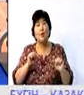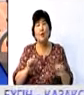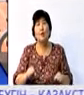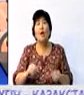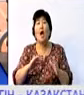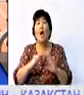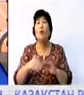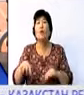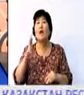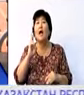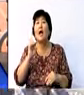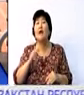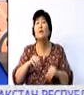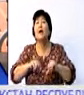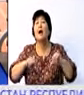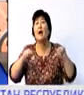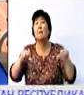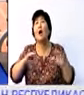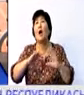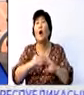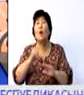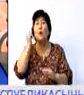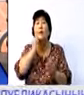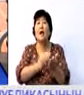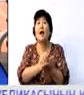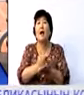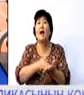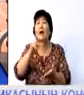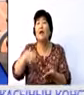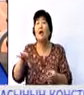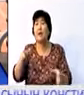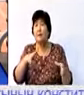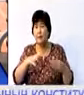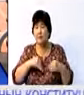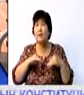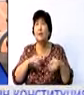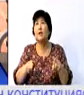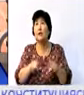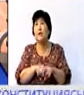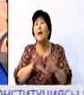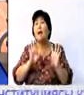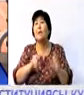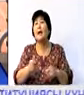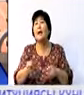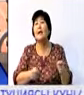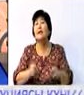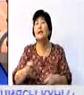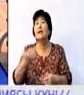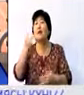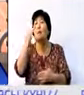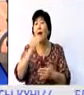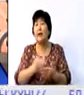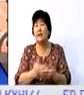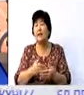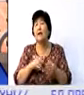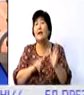ауылдың әкімгерсігі аппараты, ауыл ардагерлерімен бәріміз бірлесе отырып, президенттің бағдарламаларын